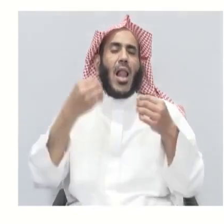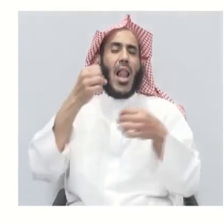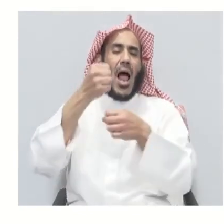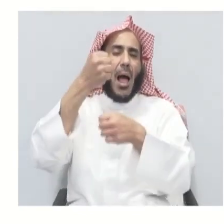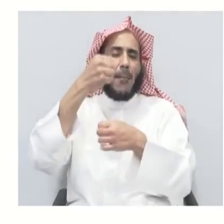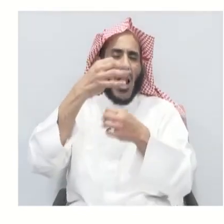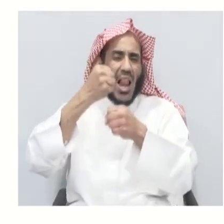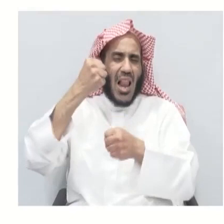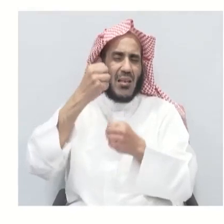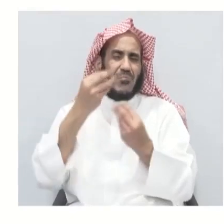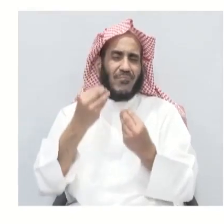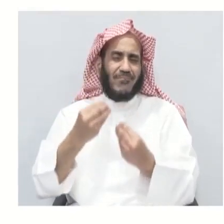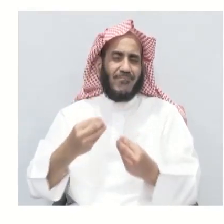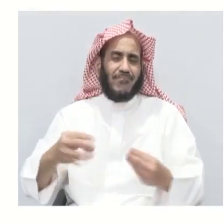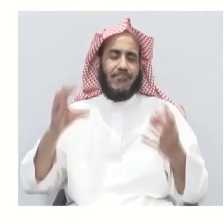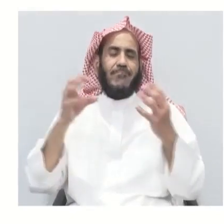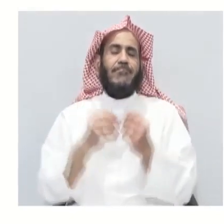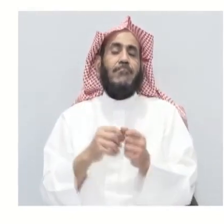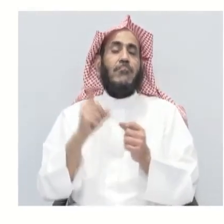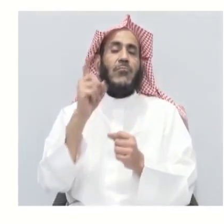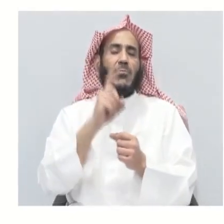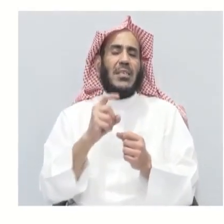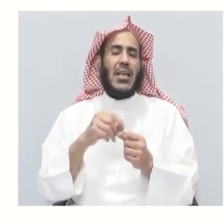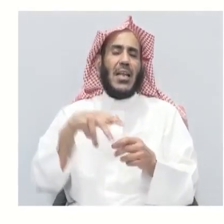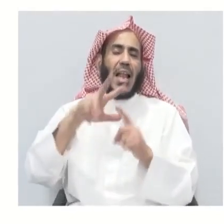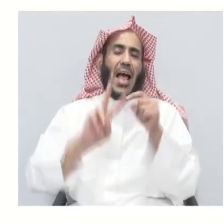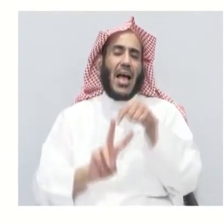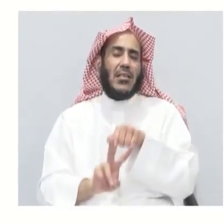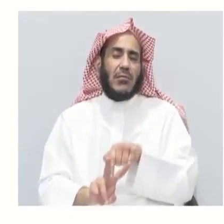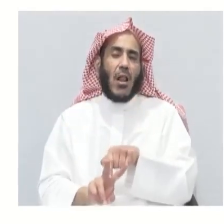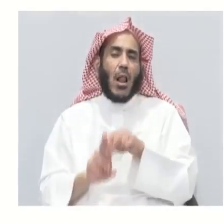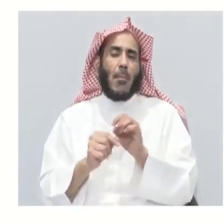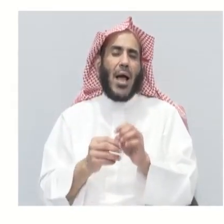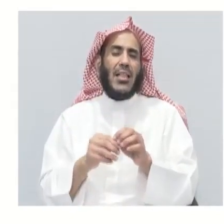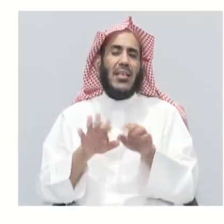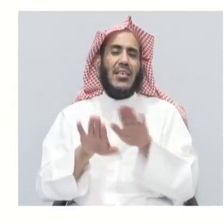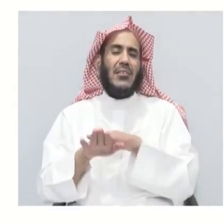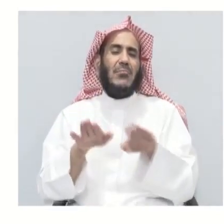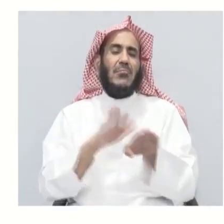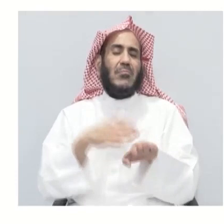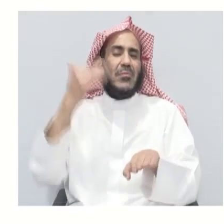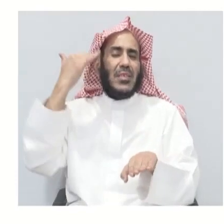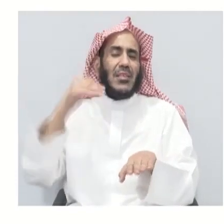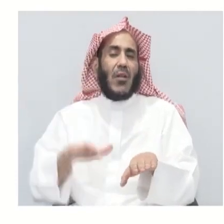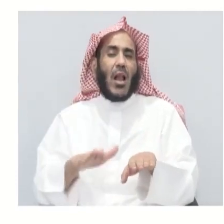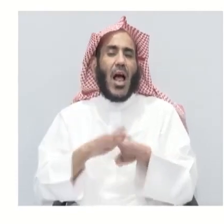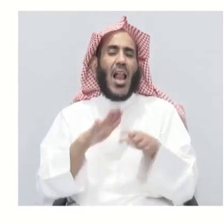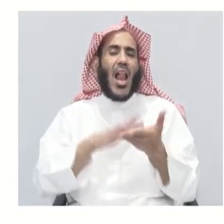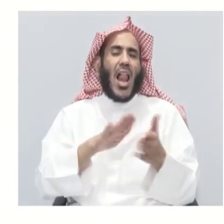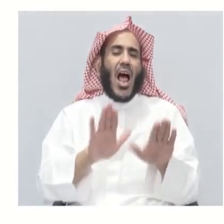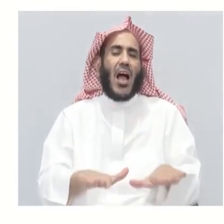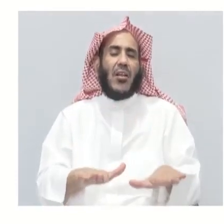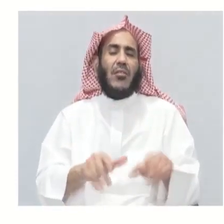والشد في الحبال في المساله السابقه الى اسفل بحيث تستند قدمات طفله على الارض